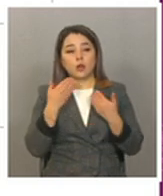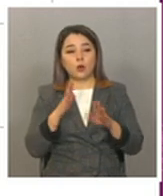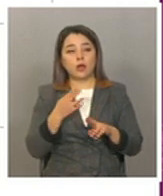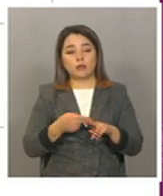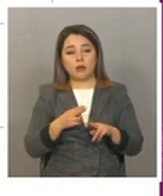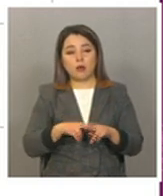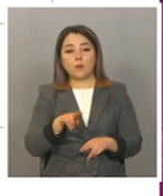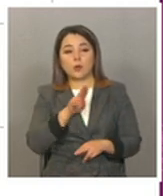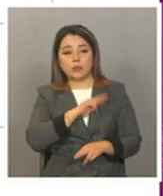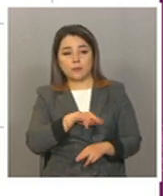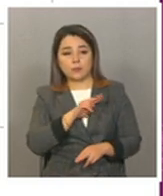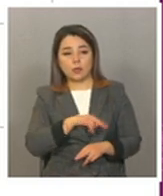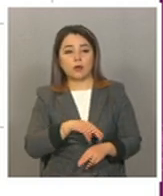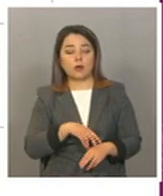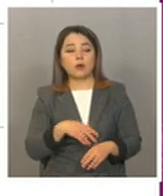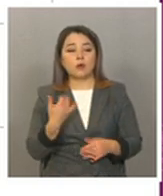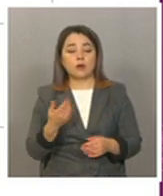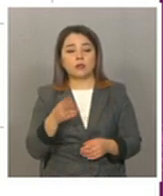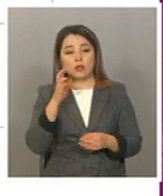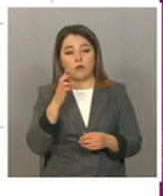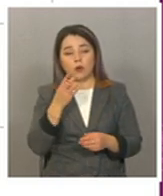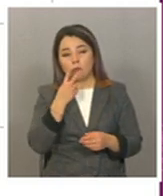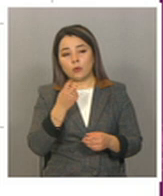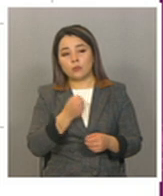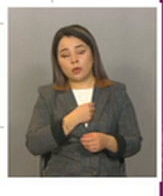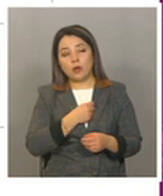работа. Слава Богу, ты пришел».